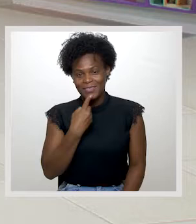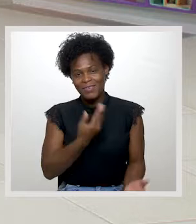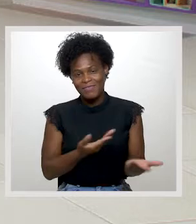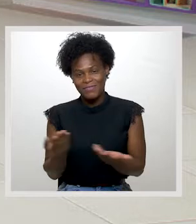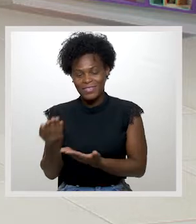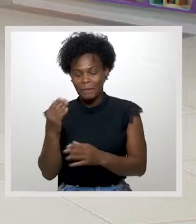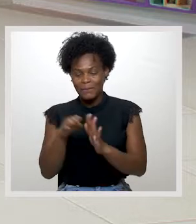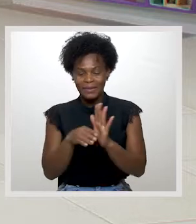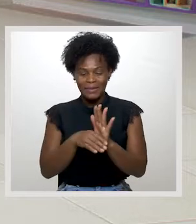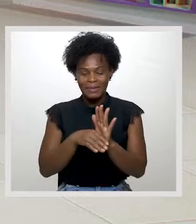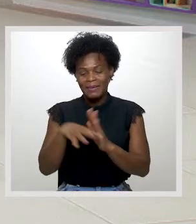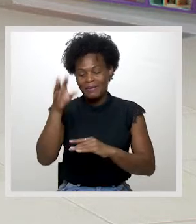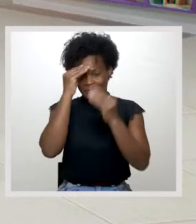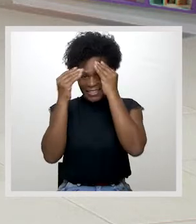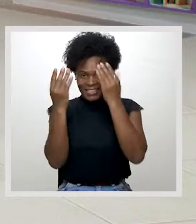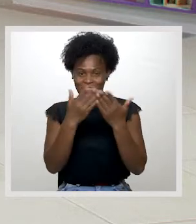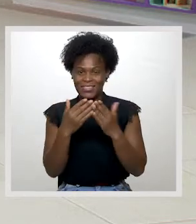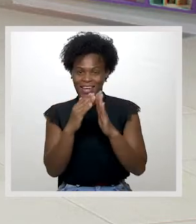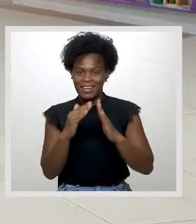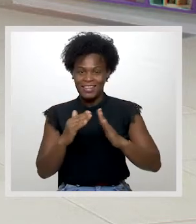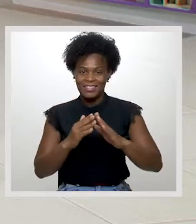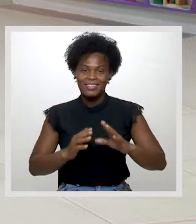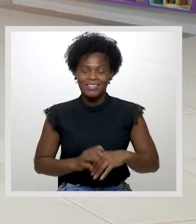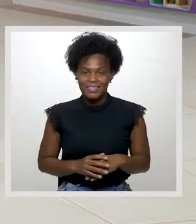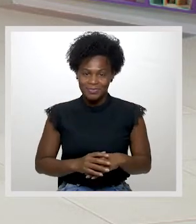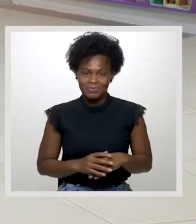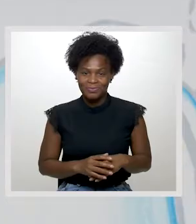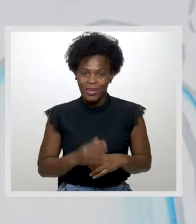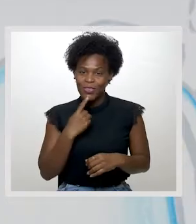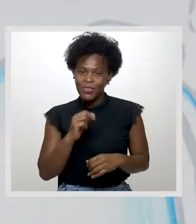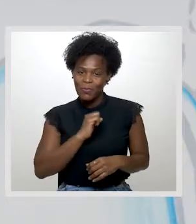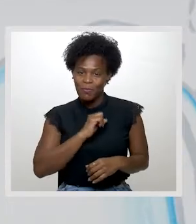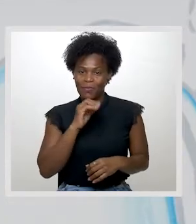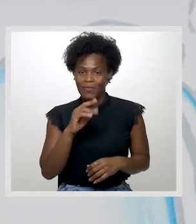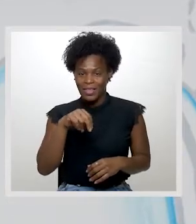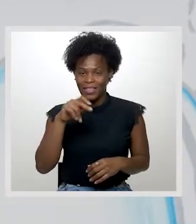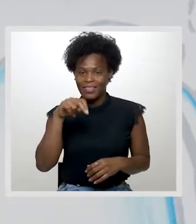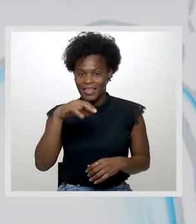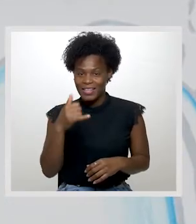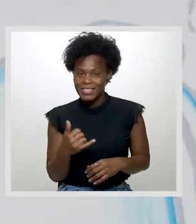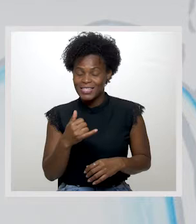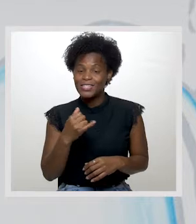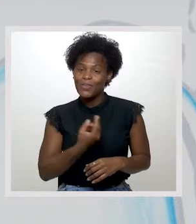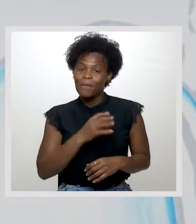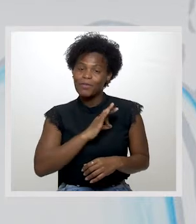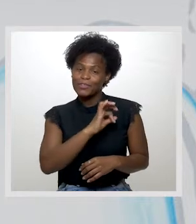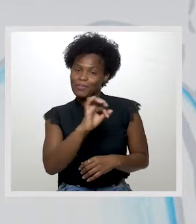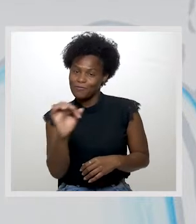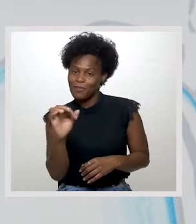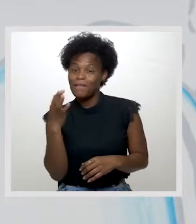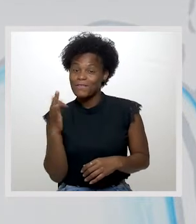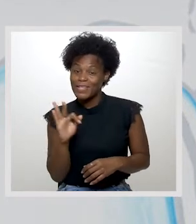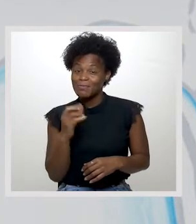soyez le bienvenu au programme Aprender e Estudar em Casa. Je m'appelle Nancy Rodrigues et je suis votre professeure